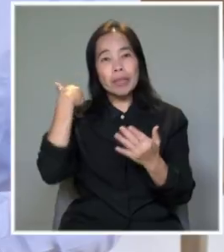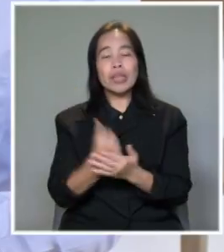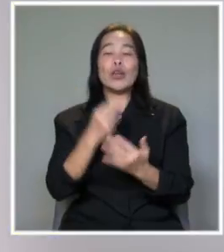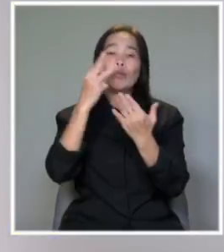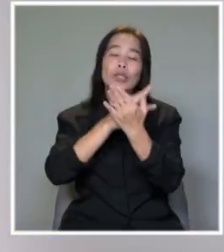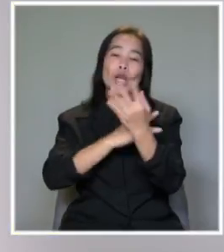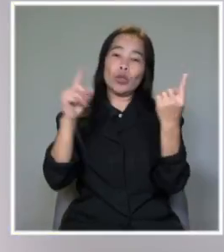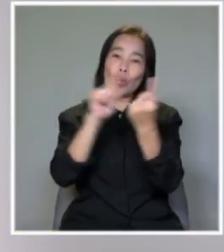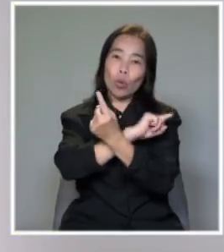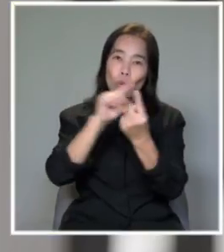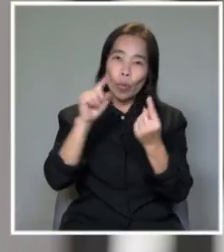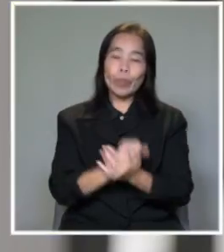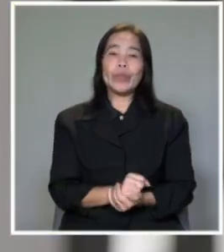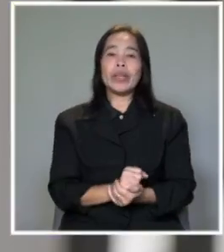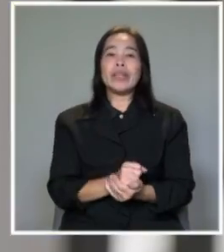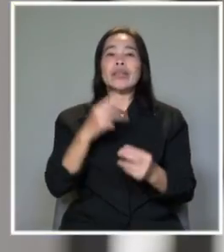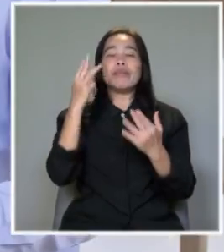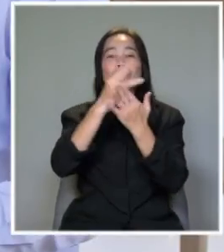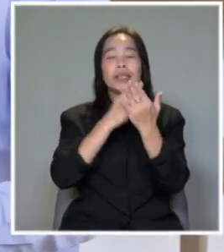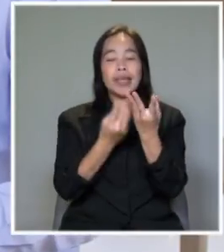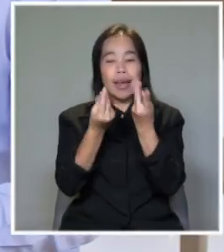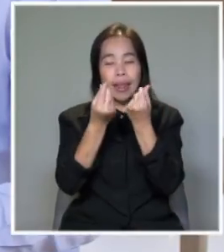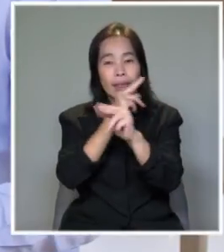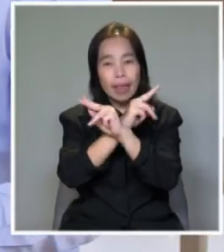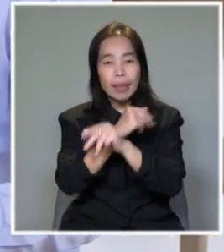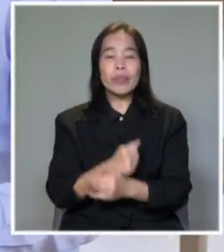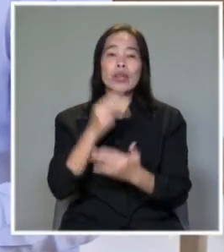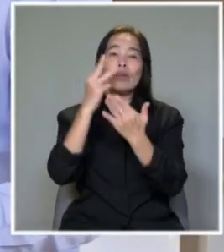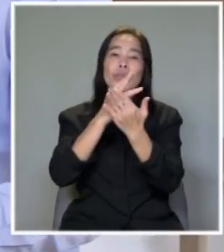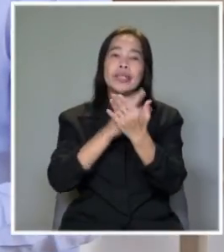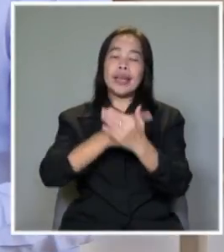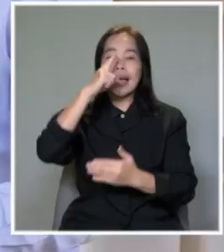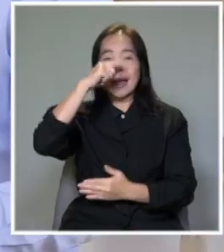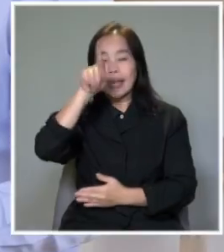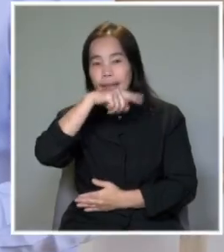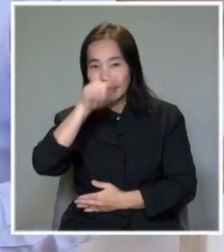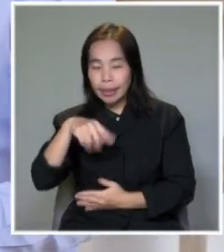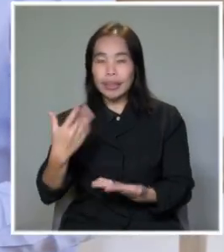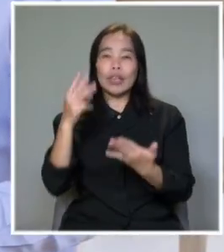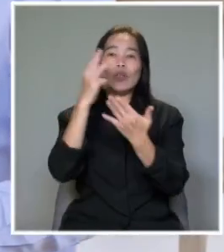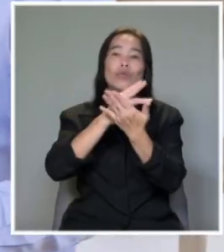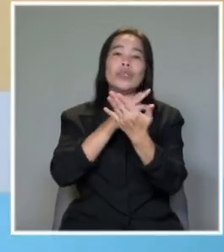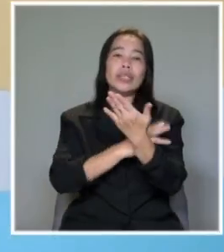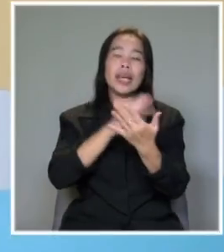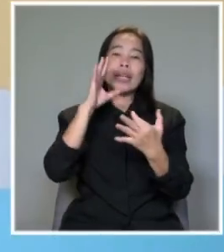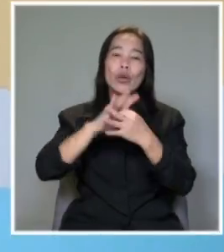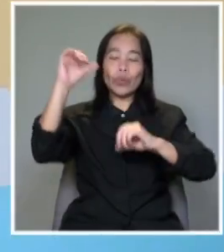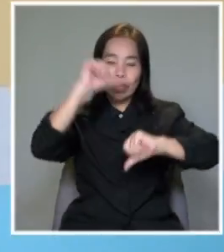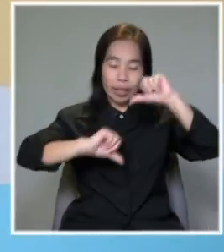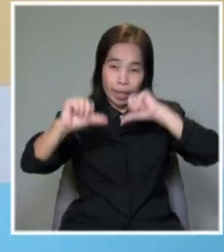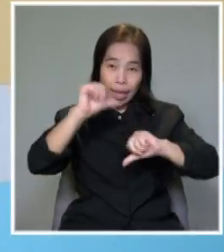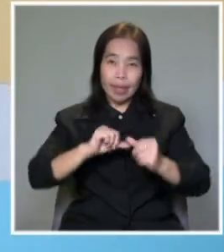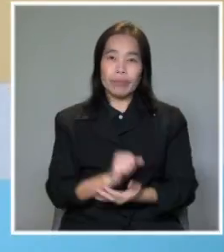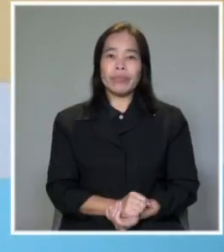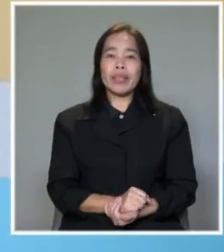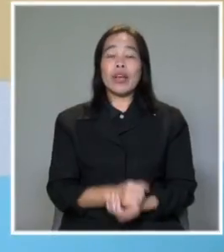มศึกษาครูซุปเควิชาคณิตศาสตร์ครูพี่กิฟวิชาภาษาอังกฤษและก็ครูพี่บิ๊กวิชาวิทยาศาสตร์นะครับ